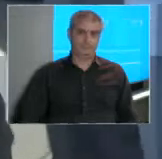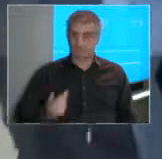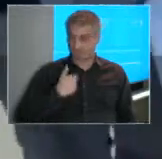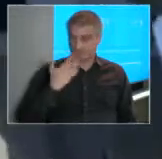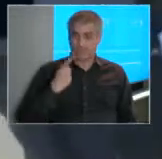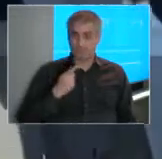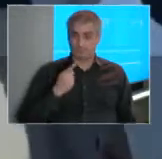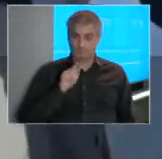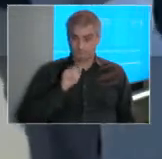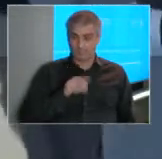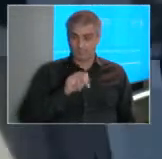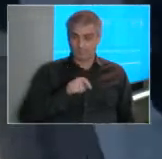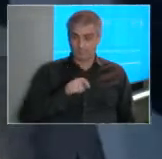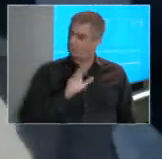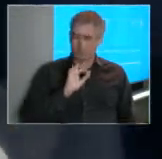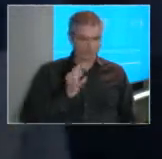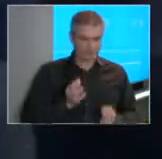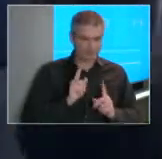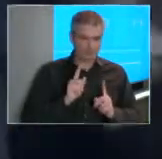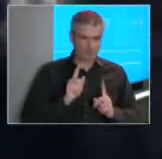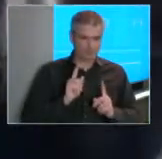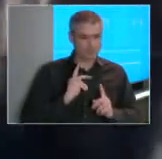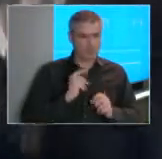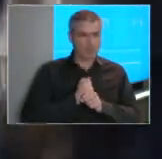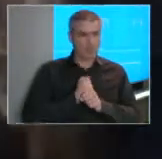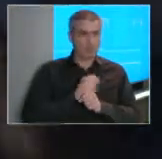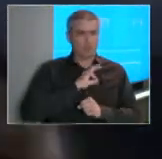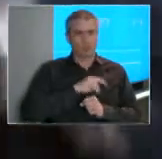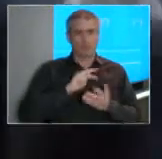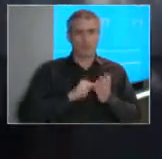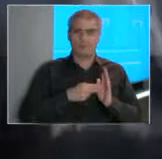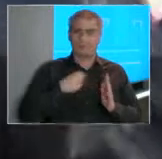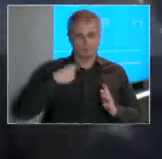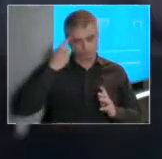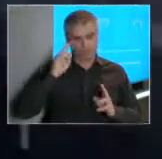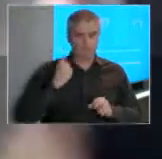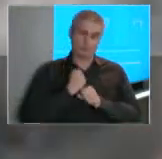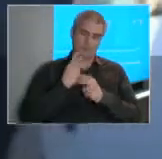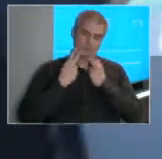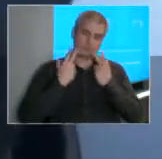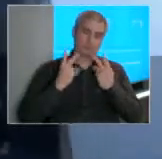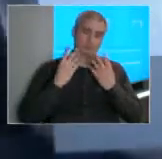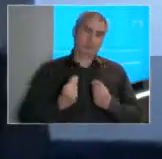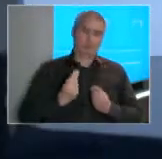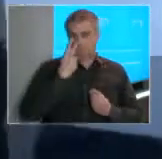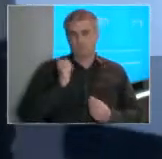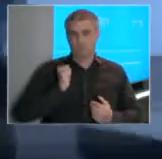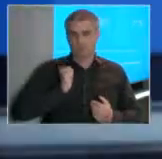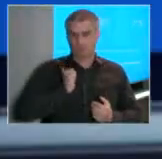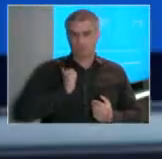ואם היינו ניגשים לסוגיה הזו, לא בציניות ולא לעשות הון פוליטי, אני חושב שיכולנו להביא תוצאות טובות יותר מבחינת